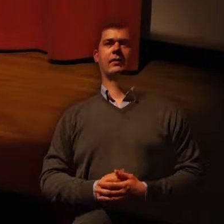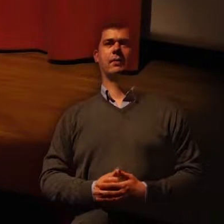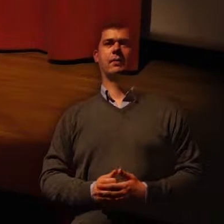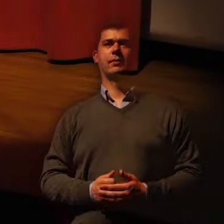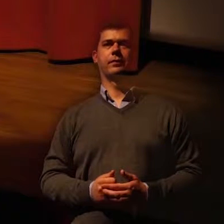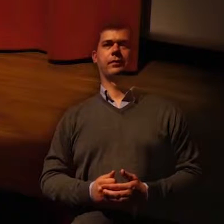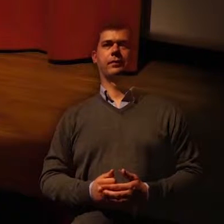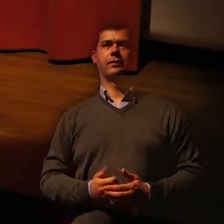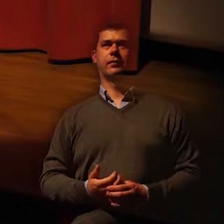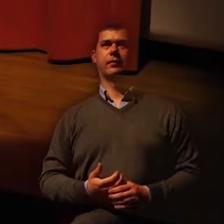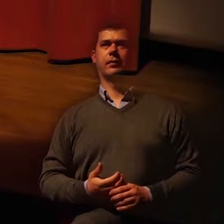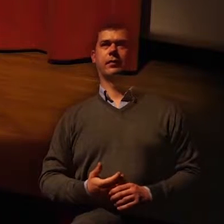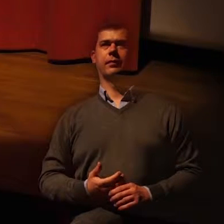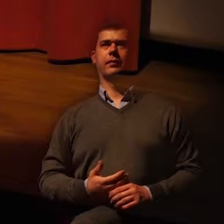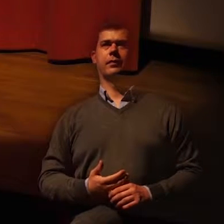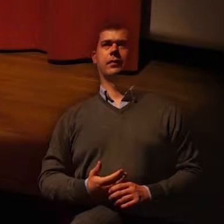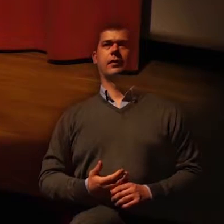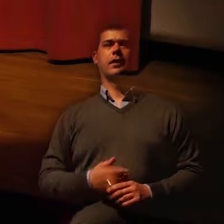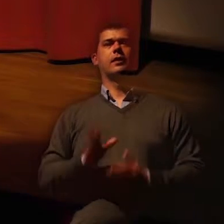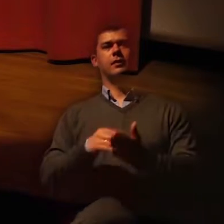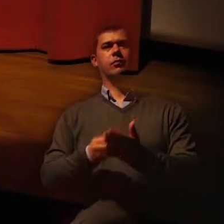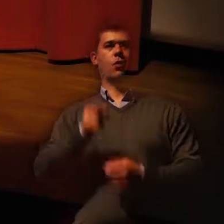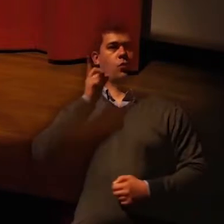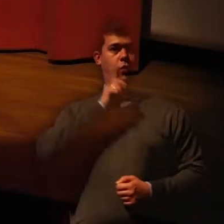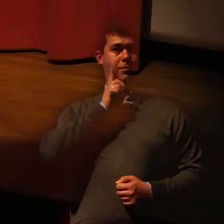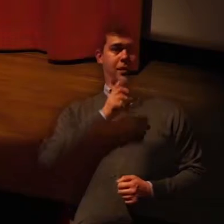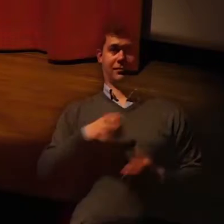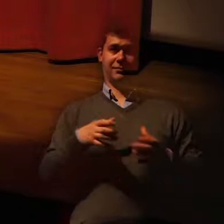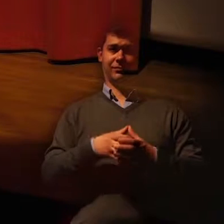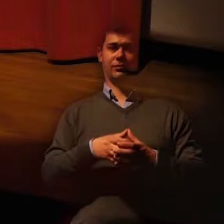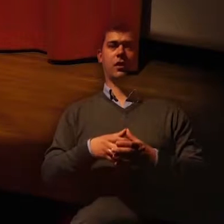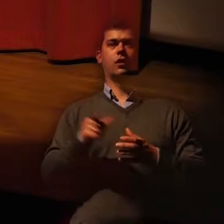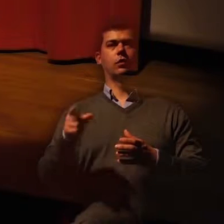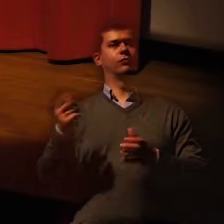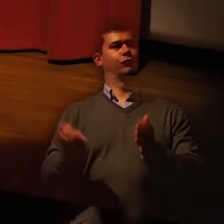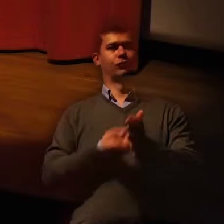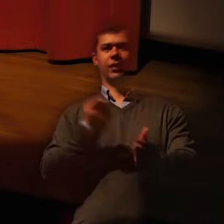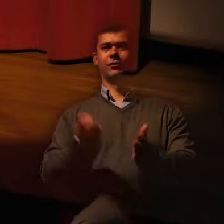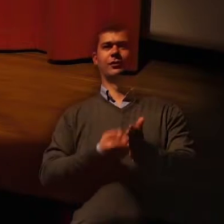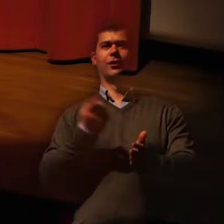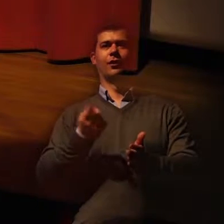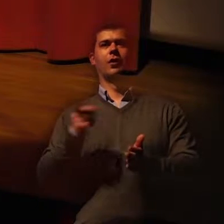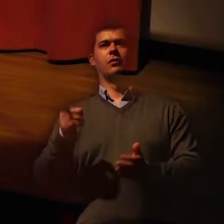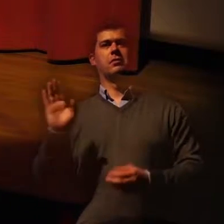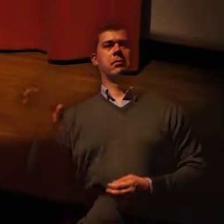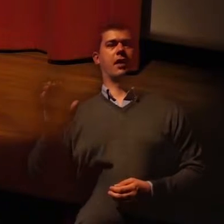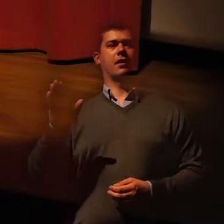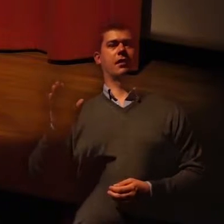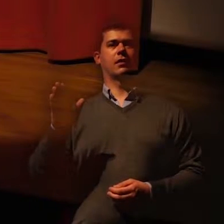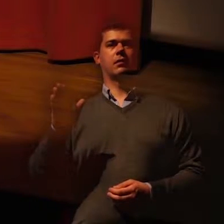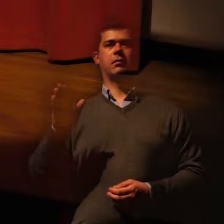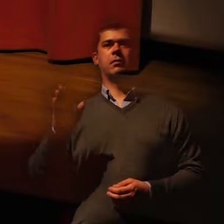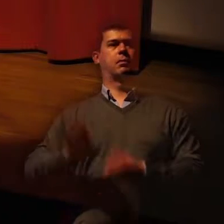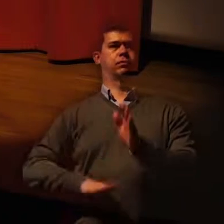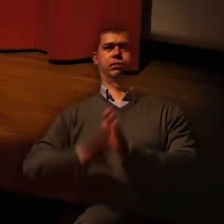na pewno w kontakcie z takimi podręcznikami na przykład mężczyźni znacznie częściej są osobami które mają wysoki lub bardzo